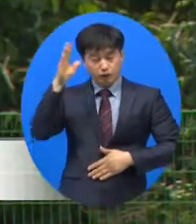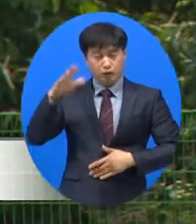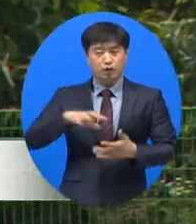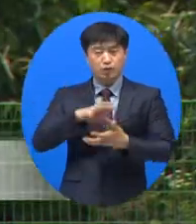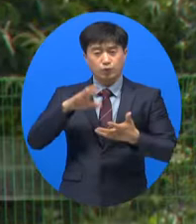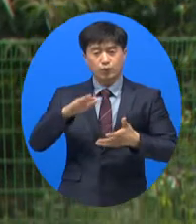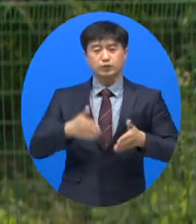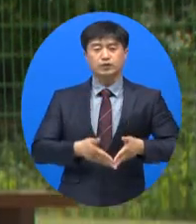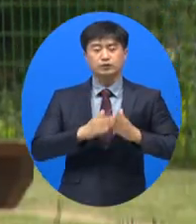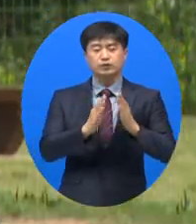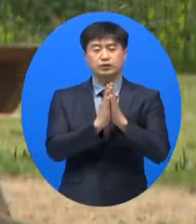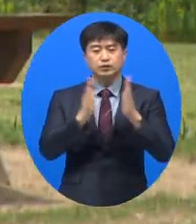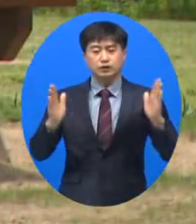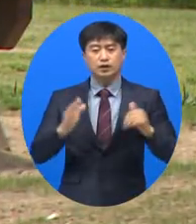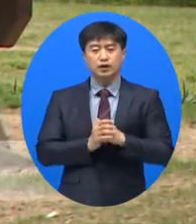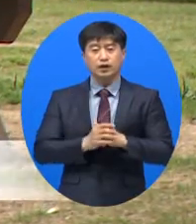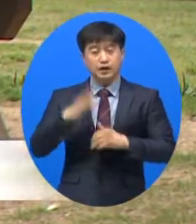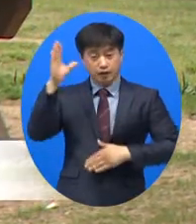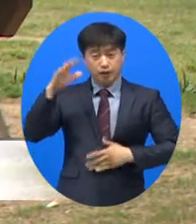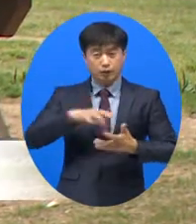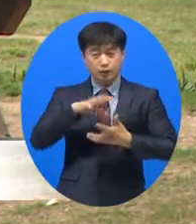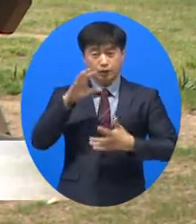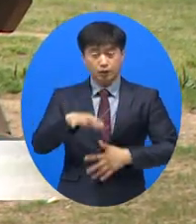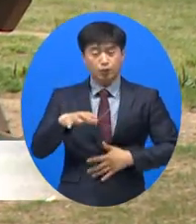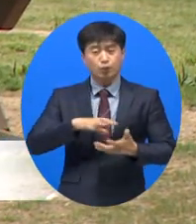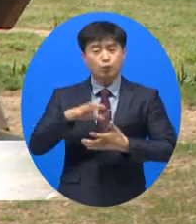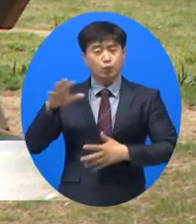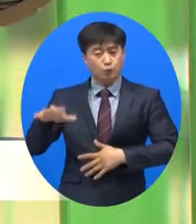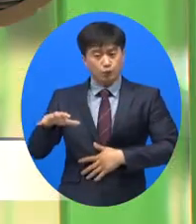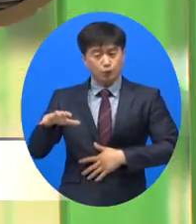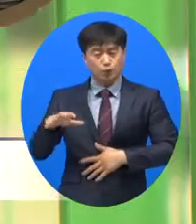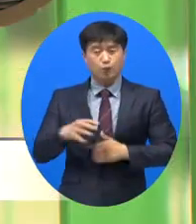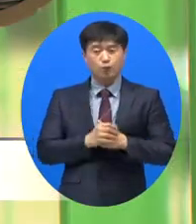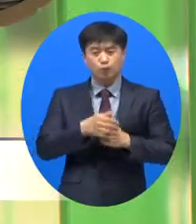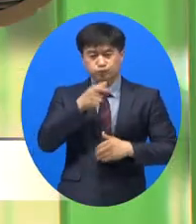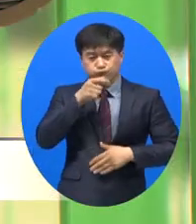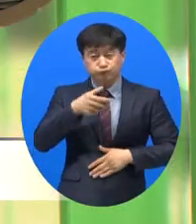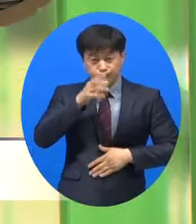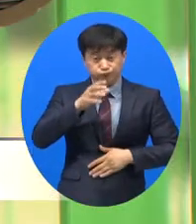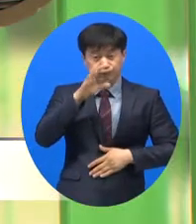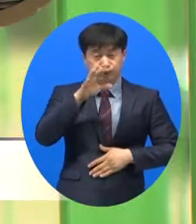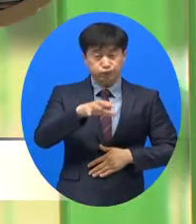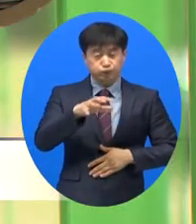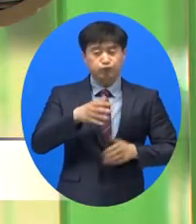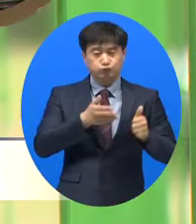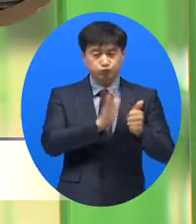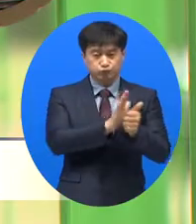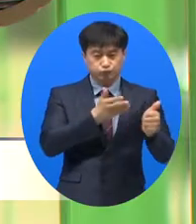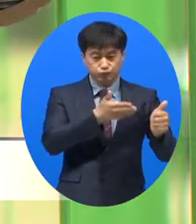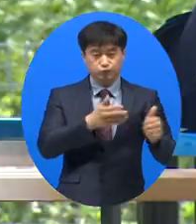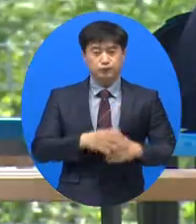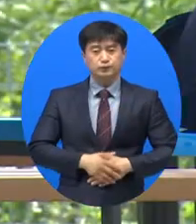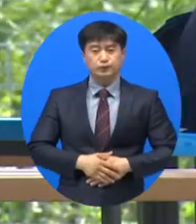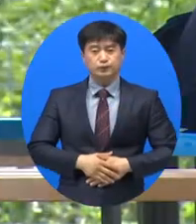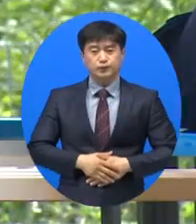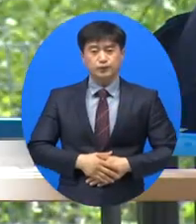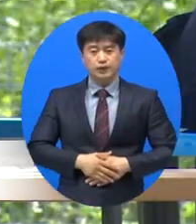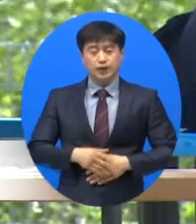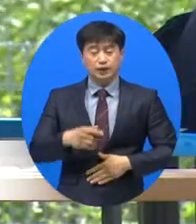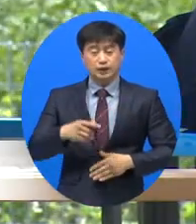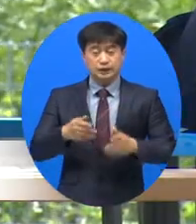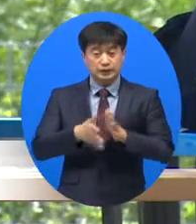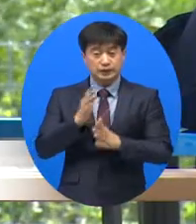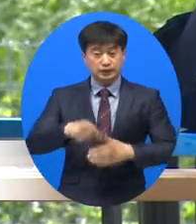반려견 놀이터 조성을 시작. 반려견 놀이터의 놀이 공간과 격리장, 음수시설 등의 설치비를 지원하고 있습니다.